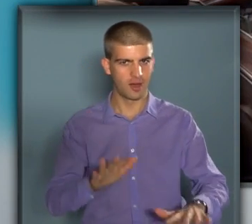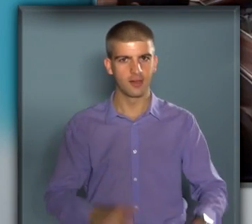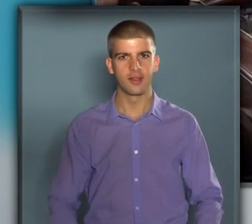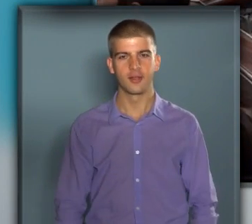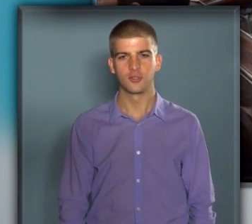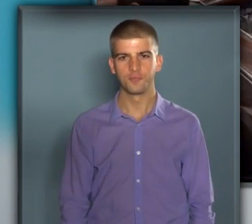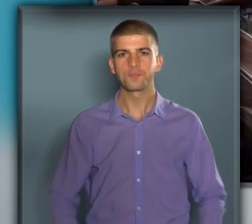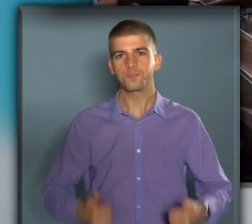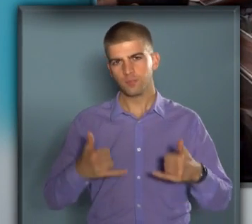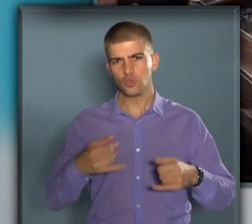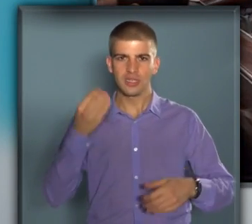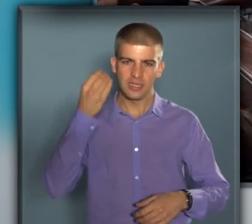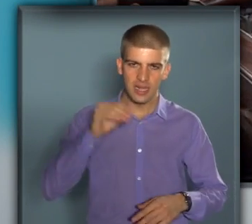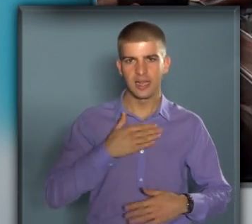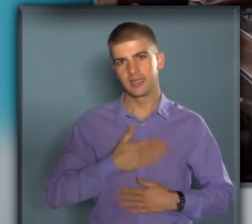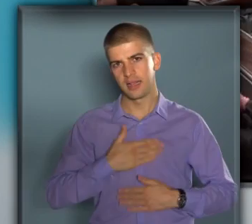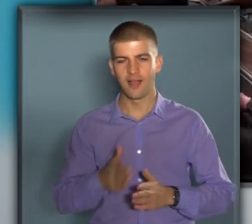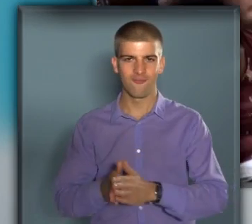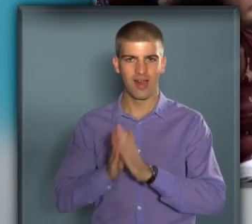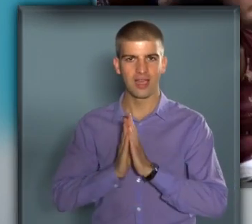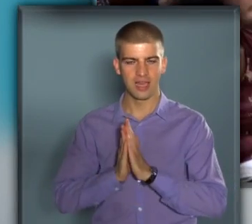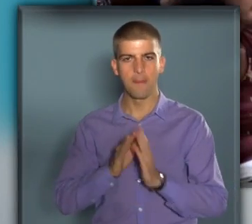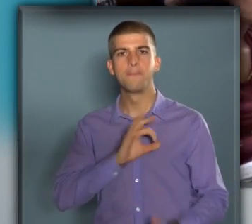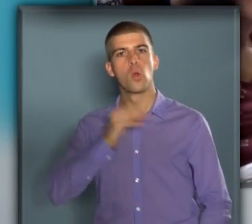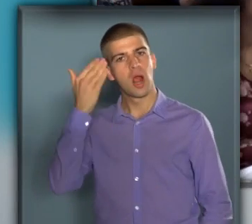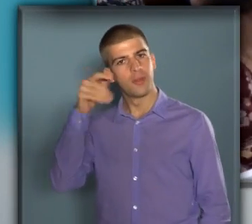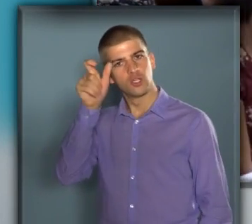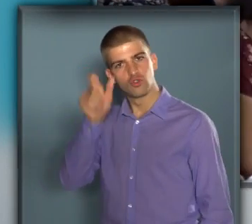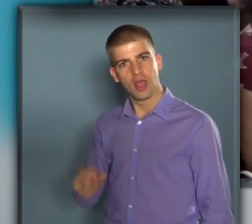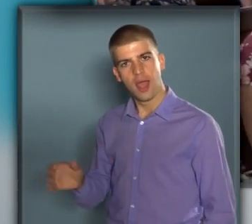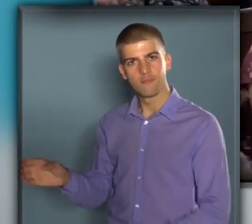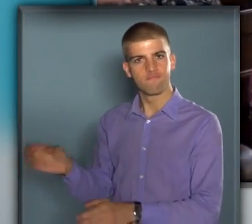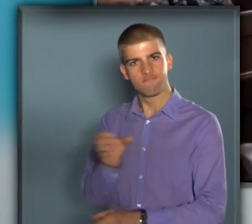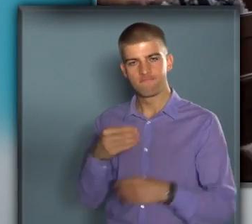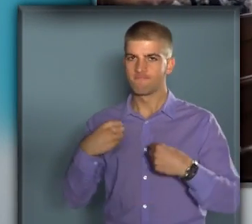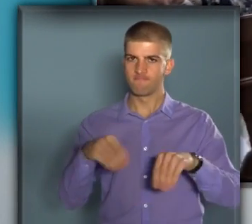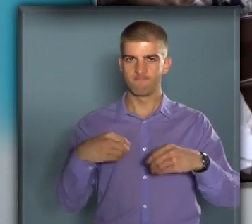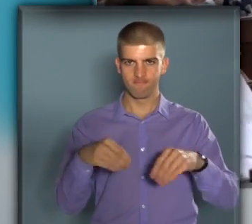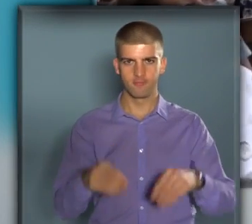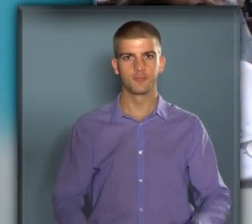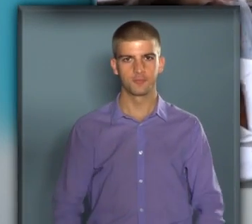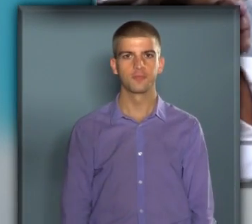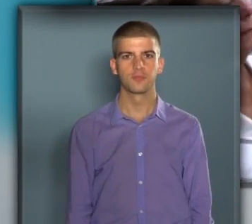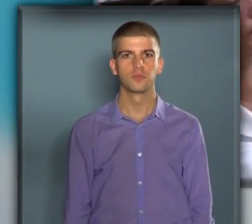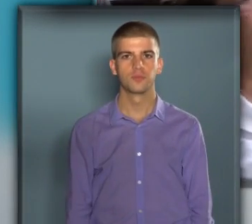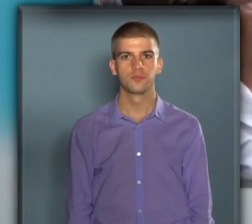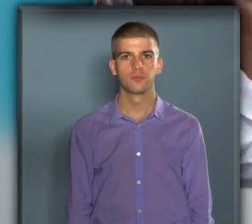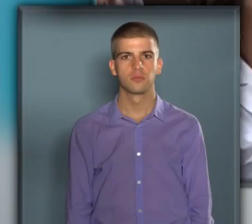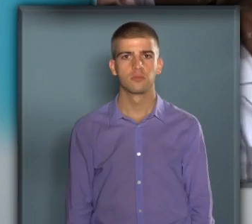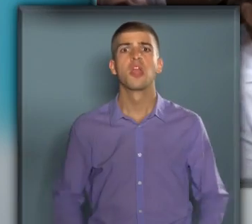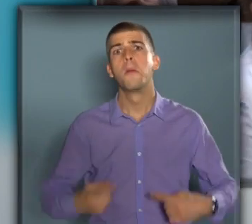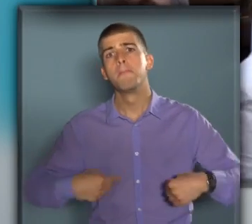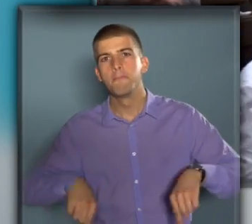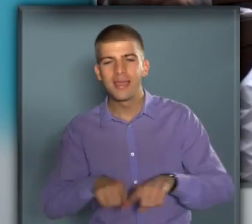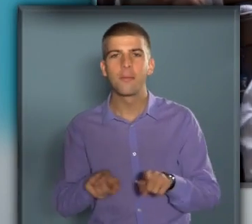pedig tisztelettel és szeretettel felkérem polgármester urat, mondja el köszöntő szavait. Nekünk utódoknak úgy vélem,